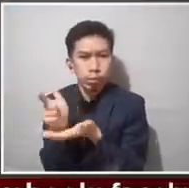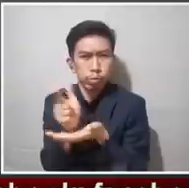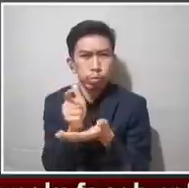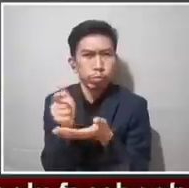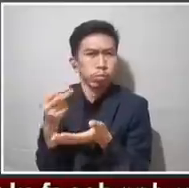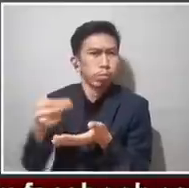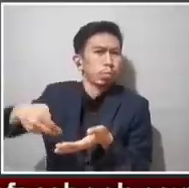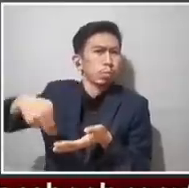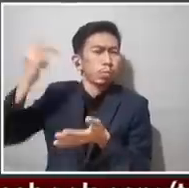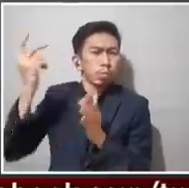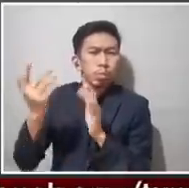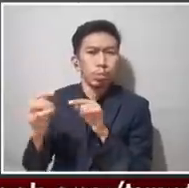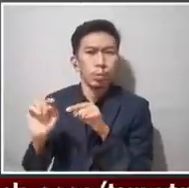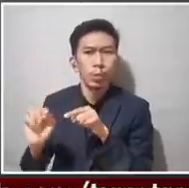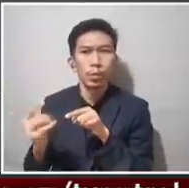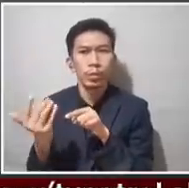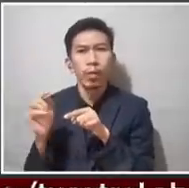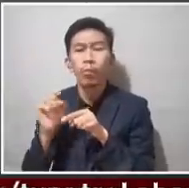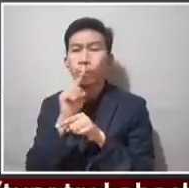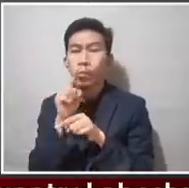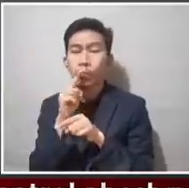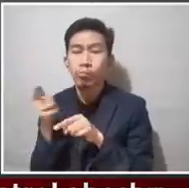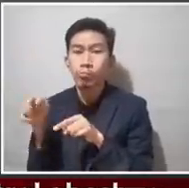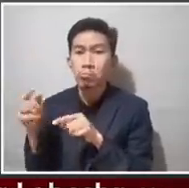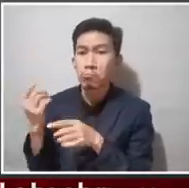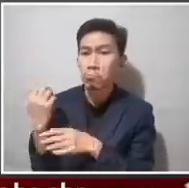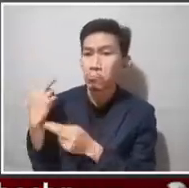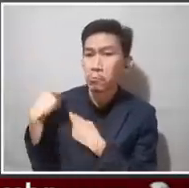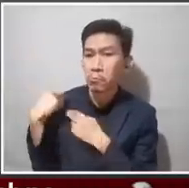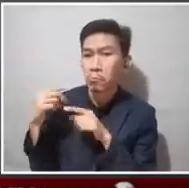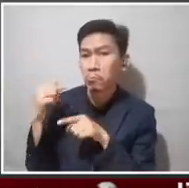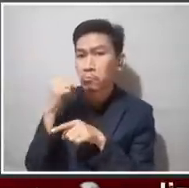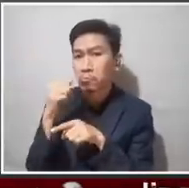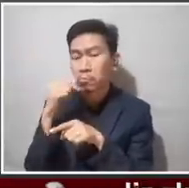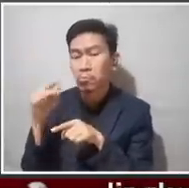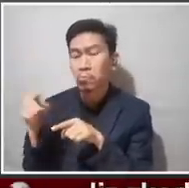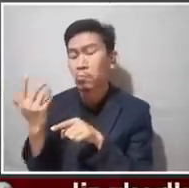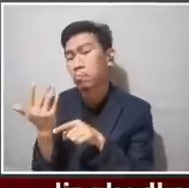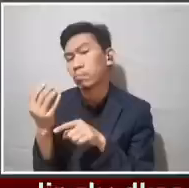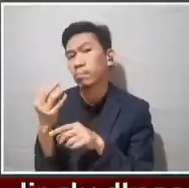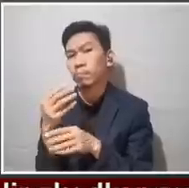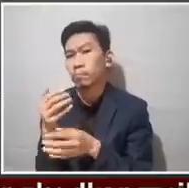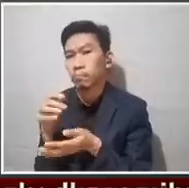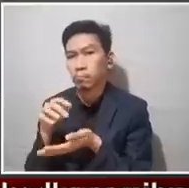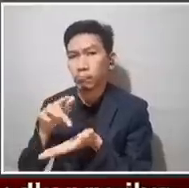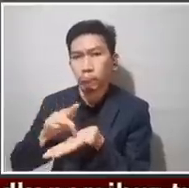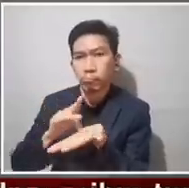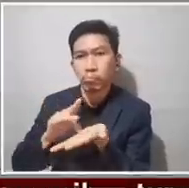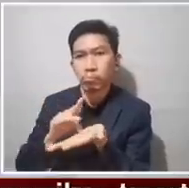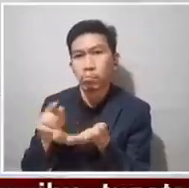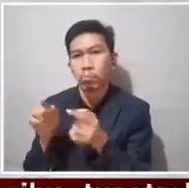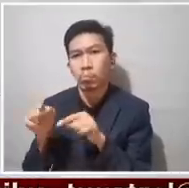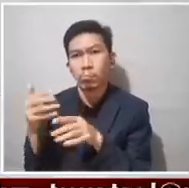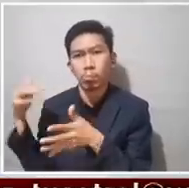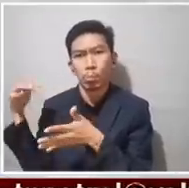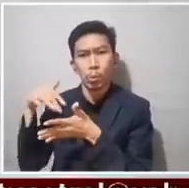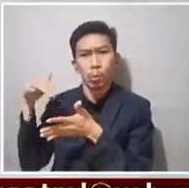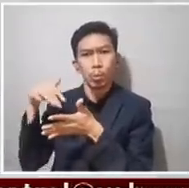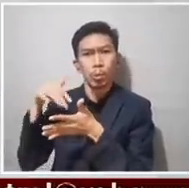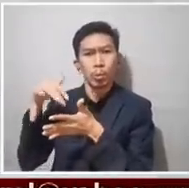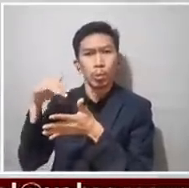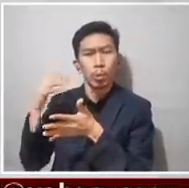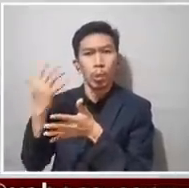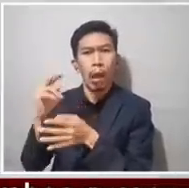Army Medic ng NPA si Jeveline na nag-aral umano sa mga paaralang sinasabing may kaugnayan sa NPA. Nagpaabot